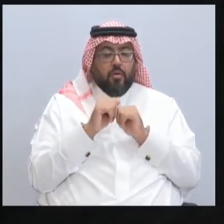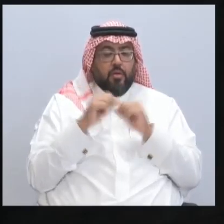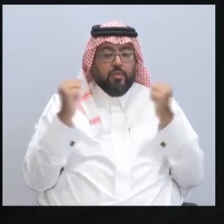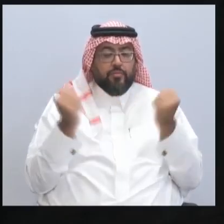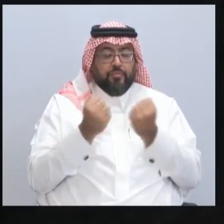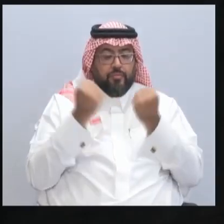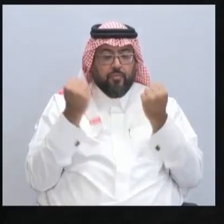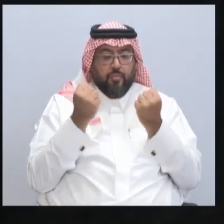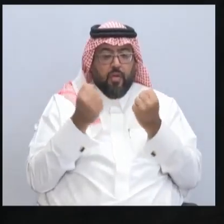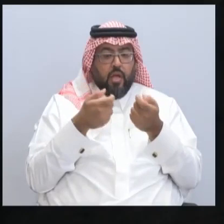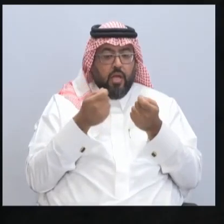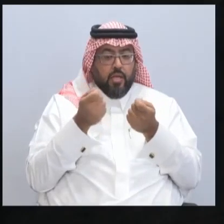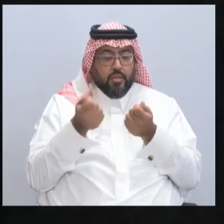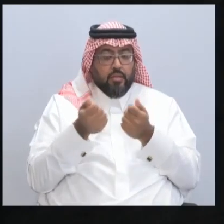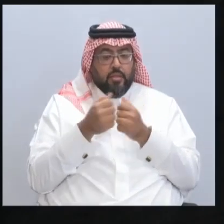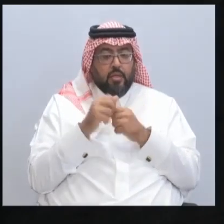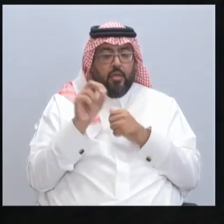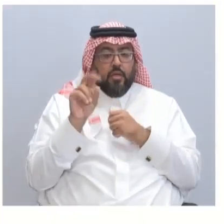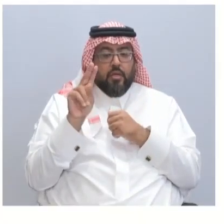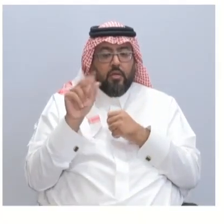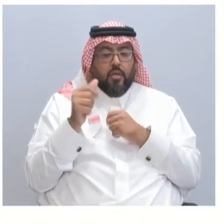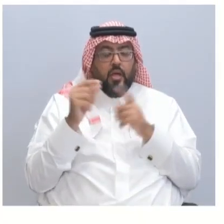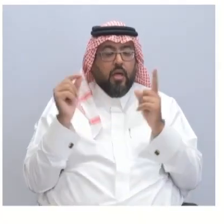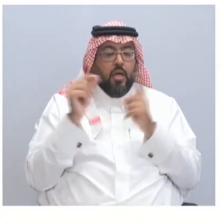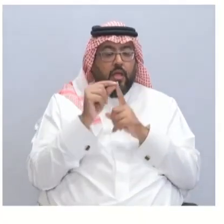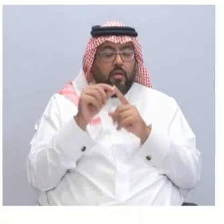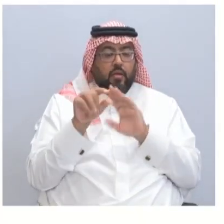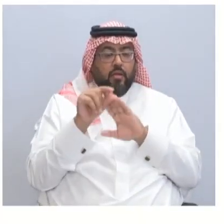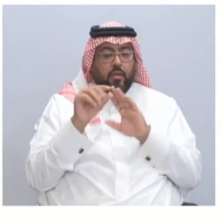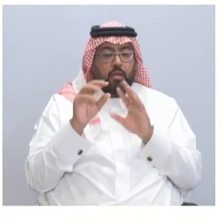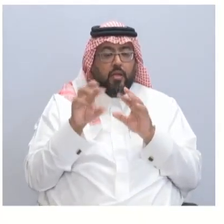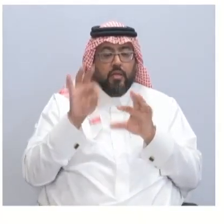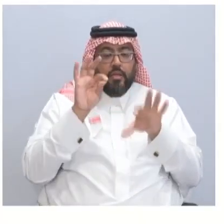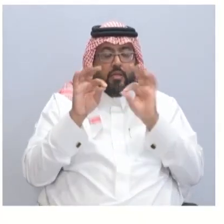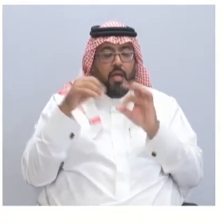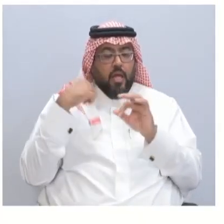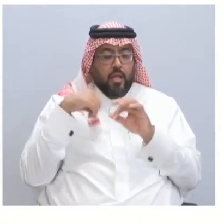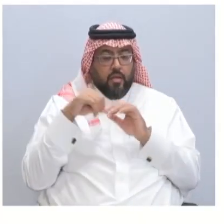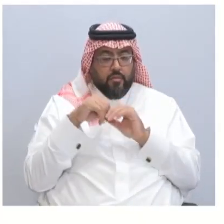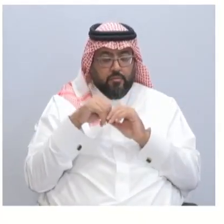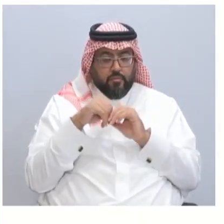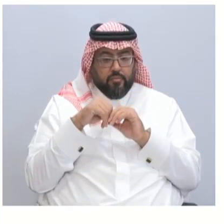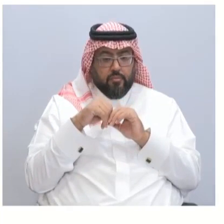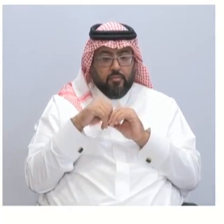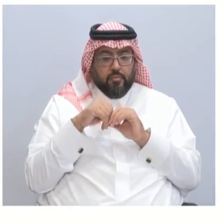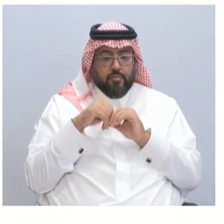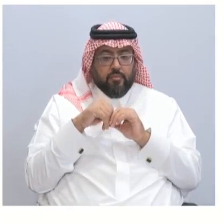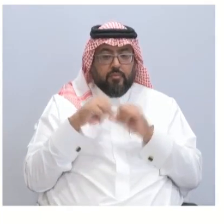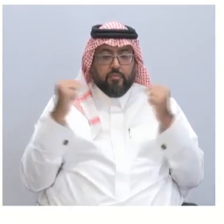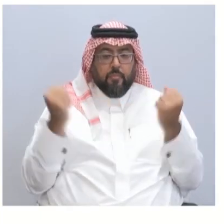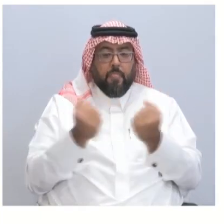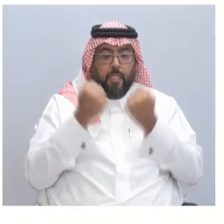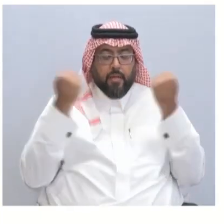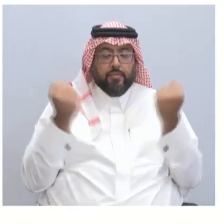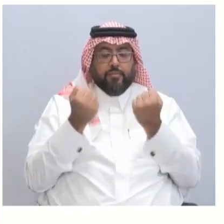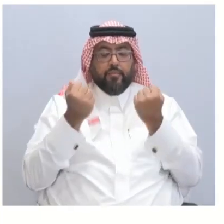النشاط الاقتصادي نشاط الاقتصادي اهداف الدرس ان يستنتج الطالب الانشطه